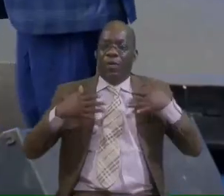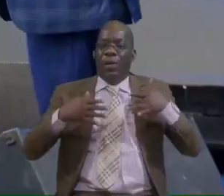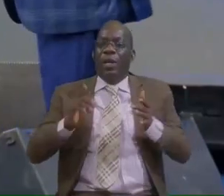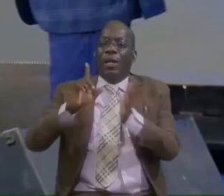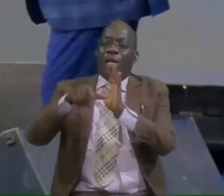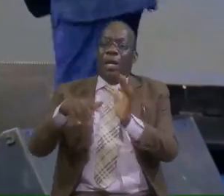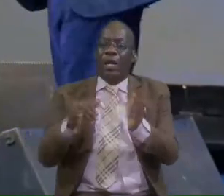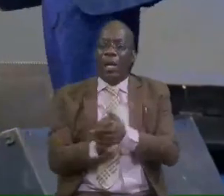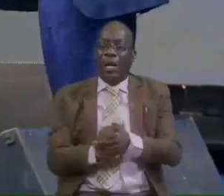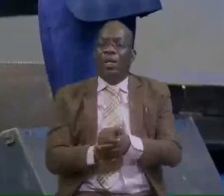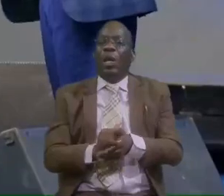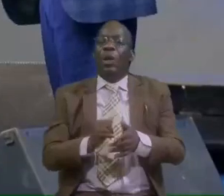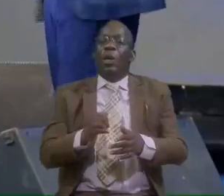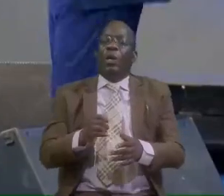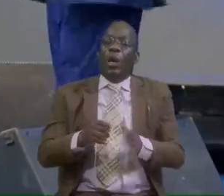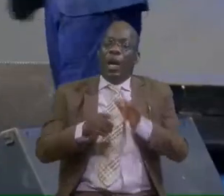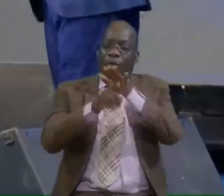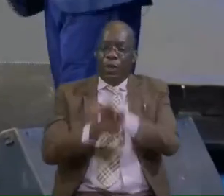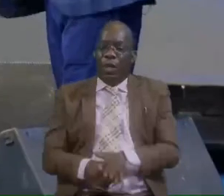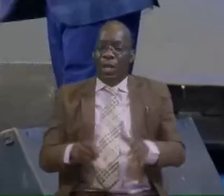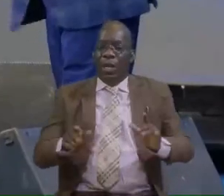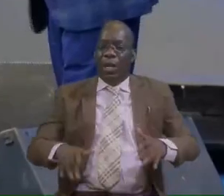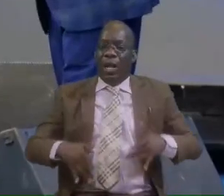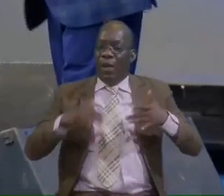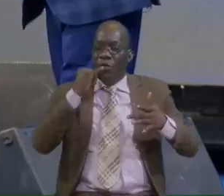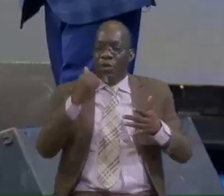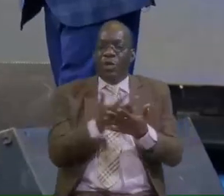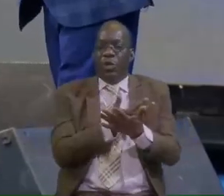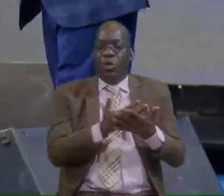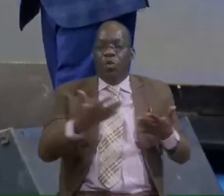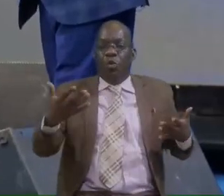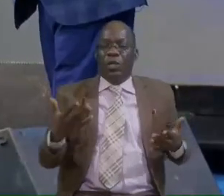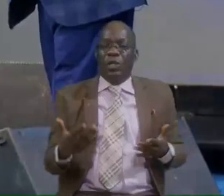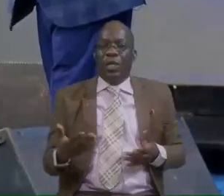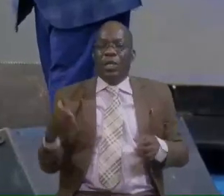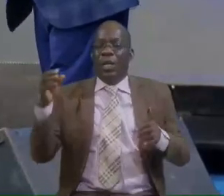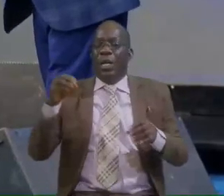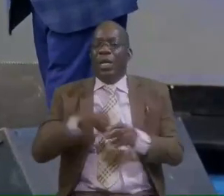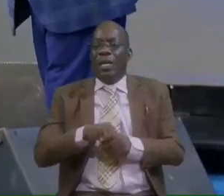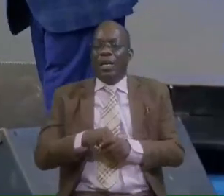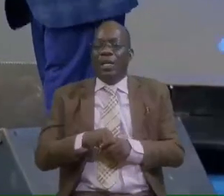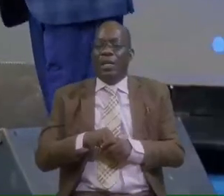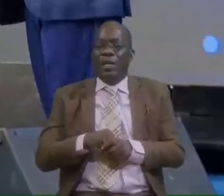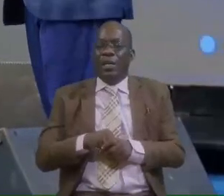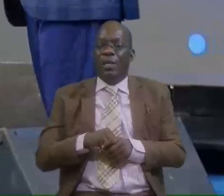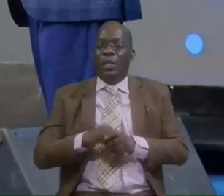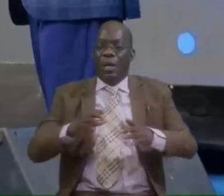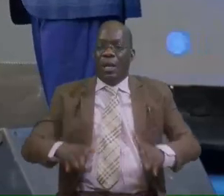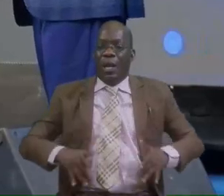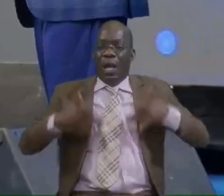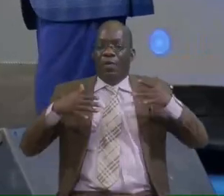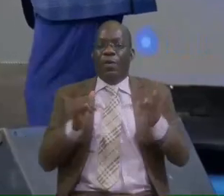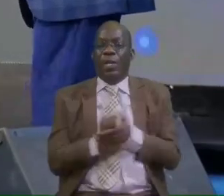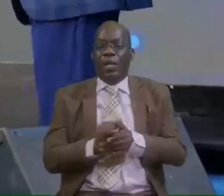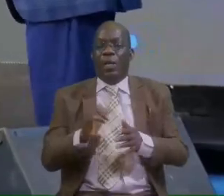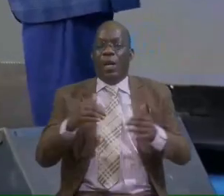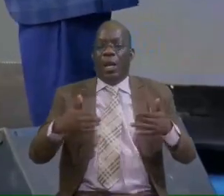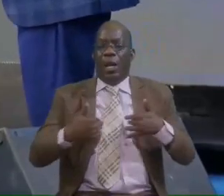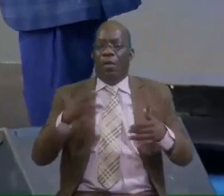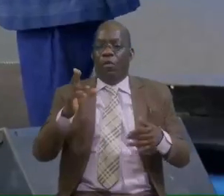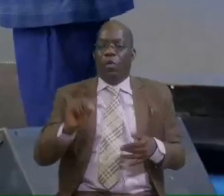finalement, cette vie d'affliction est gâchée. Elle est gâchée dans une vie qui n'a